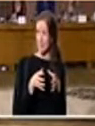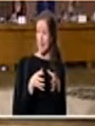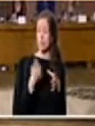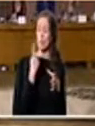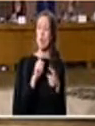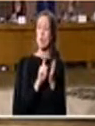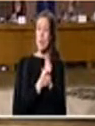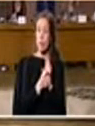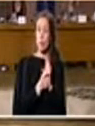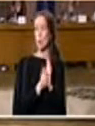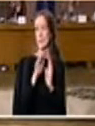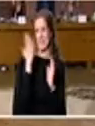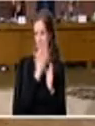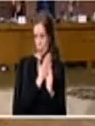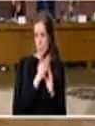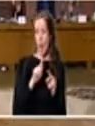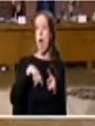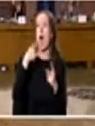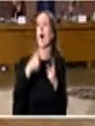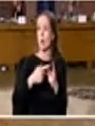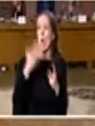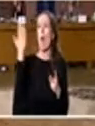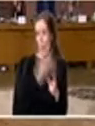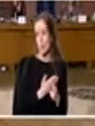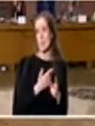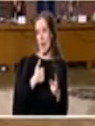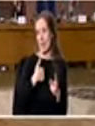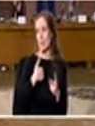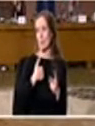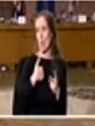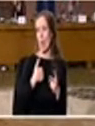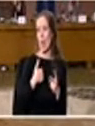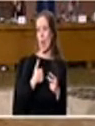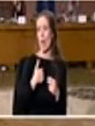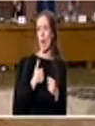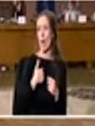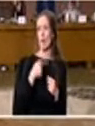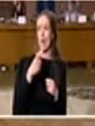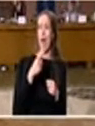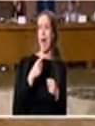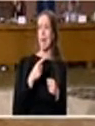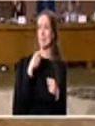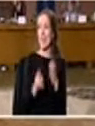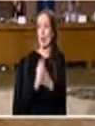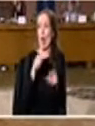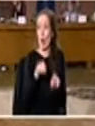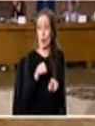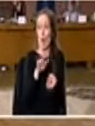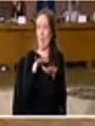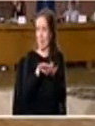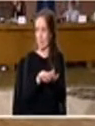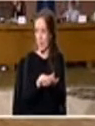jednom navratu neuspešno, a zatim u drugom uspešno došli i do ovog značajnog skupa, uz